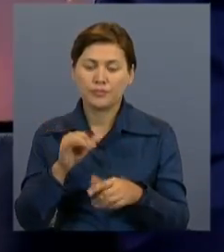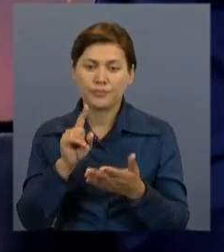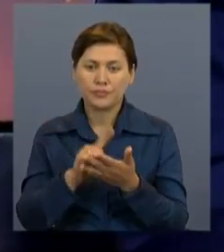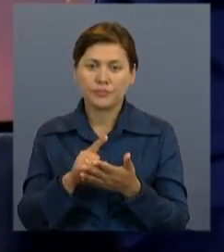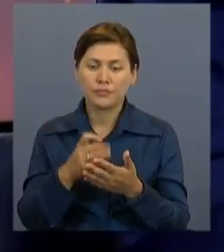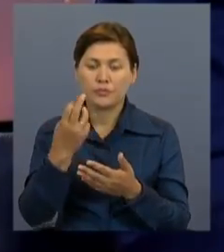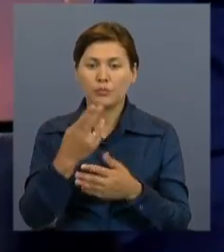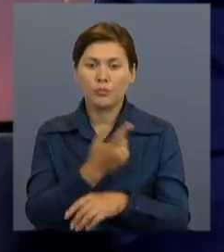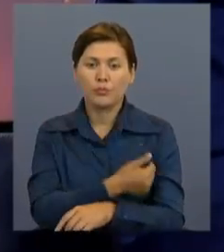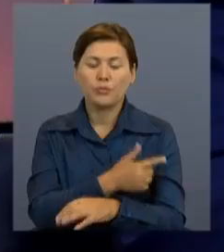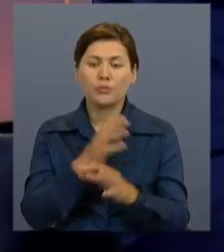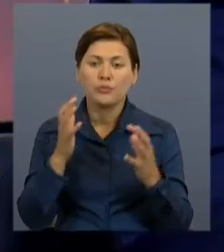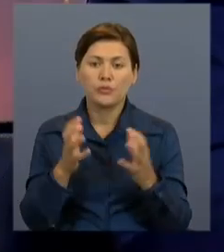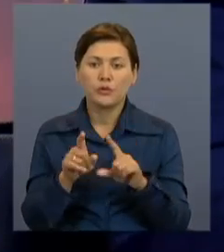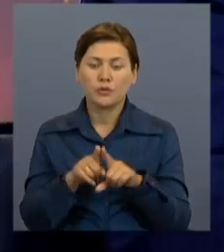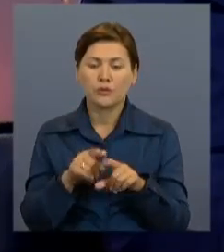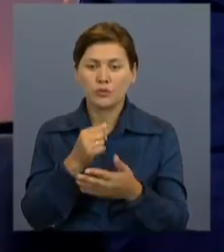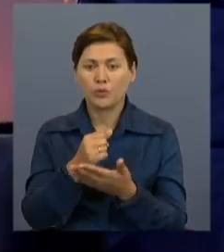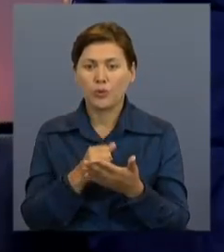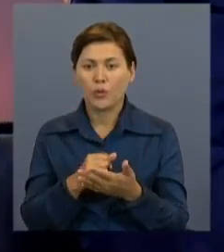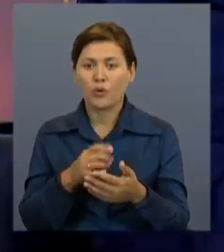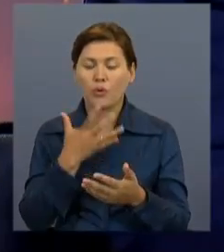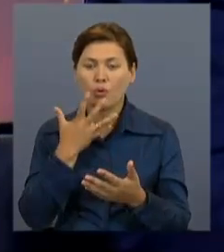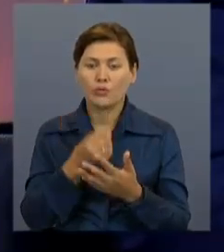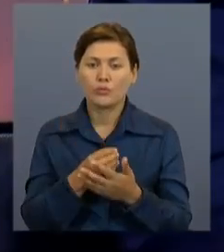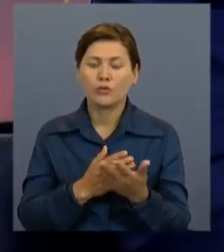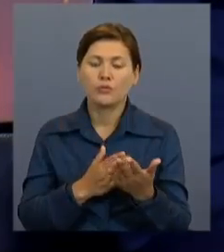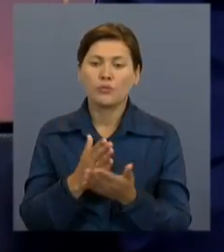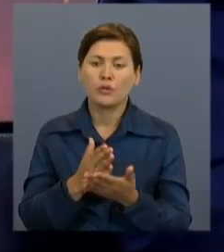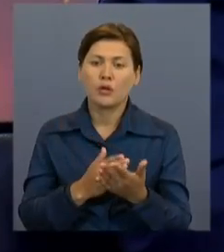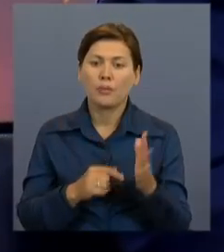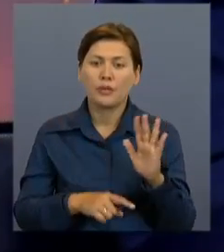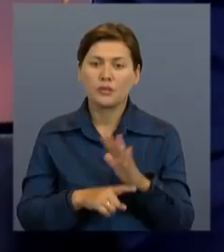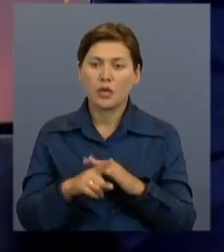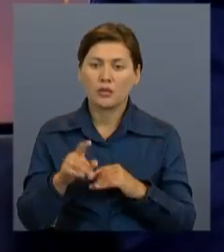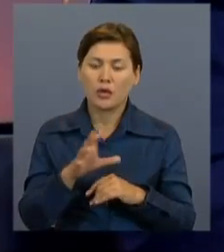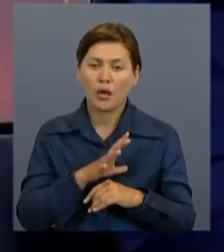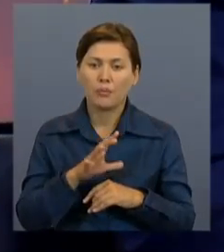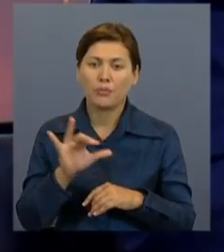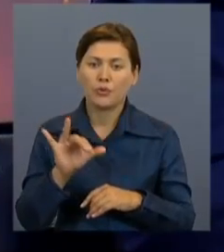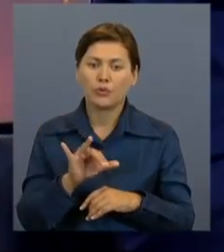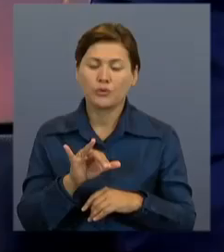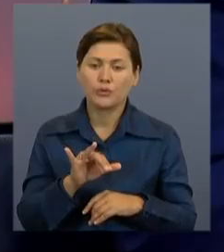міндетті әлеуметтік медициналық сақтандыру қоры өзінің қызметін бастағанда бұл